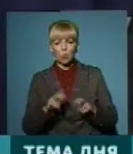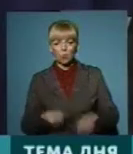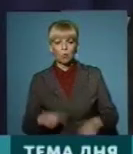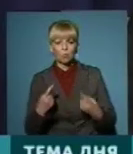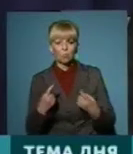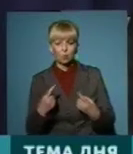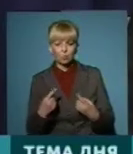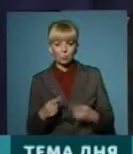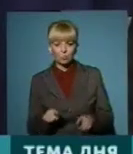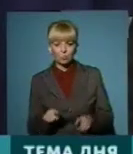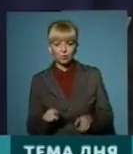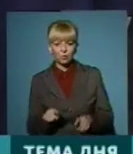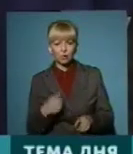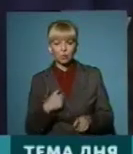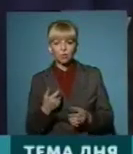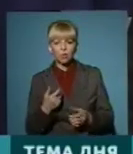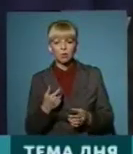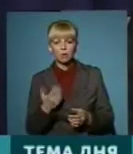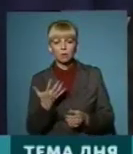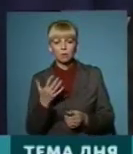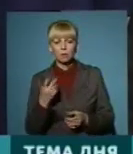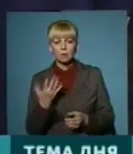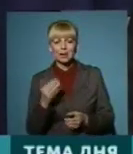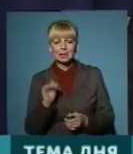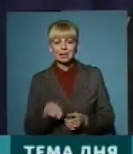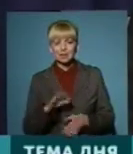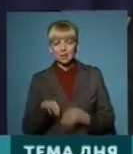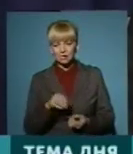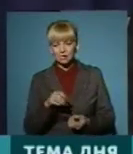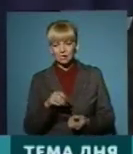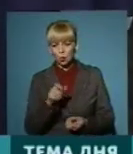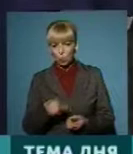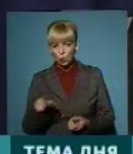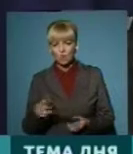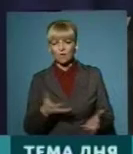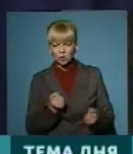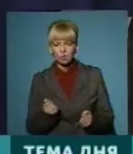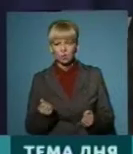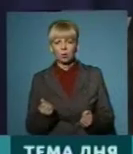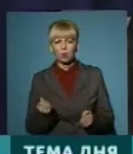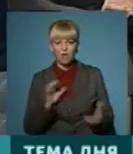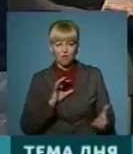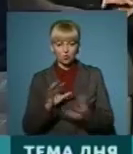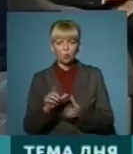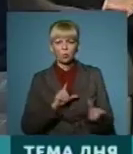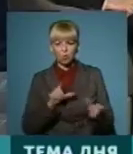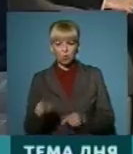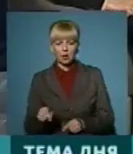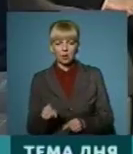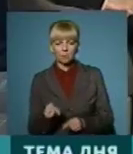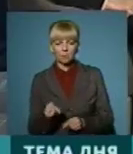по-другому. Я вам еще раз говорю, у нас 5 с лишним тысяч на облику людей. І візьмемо, соберемо пару автобусів, поїдемо, будемо об'яснювати. То,